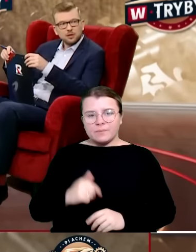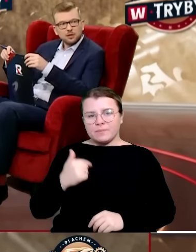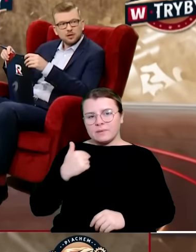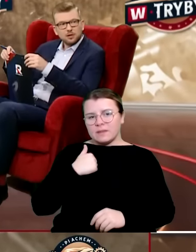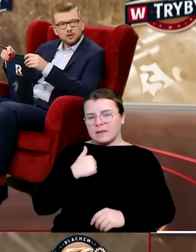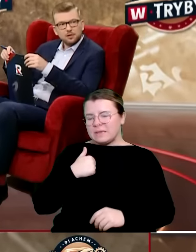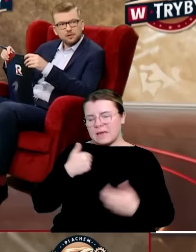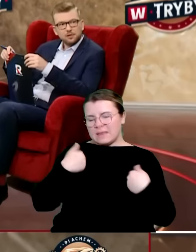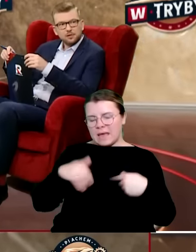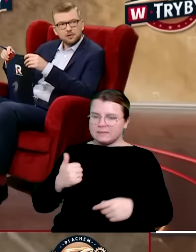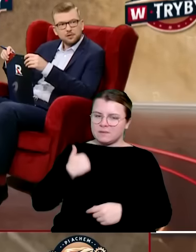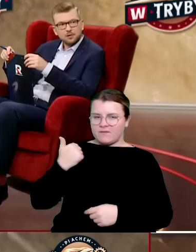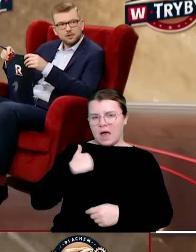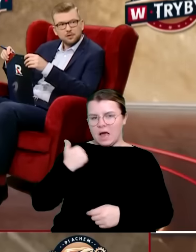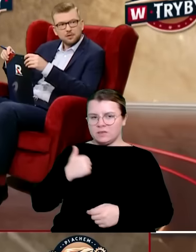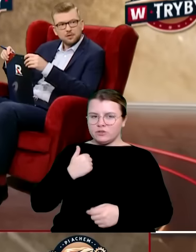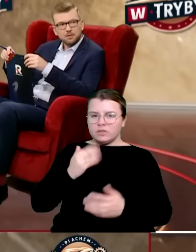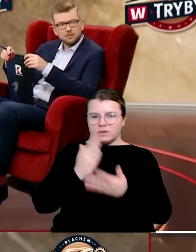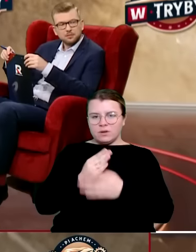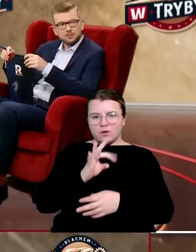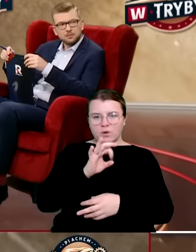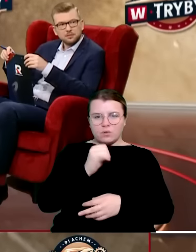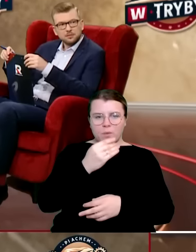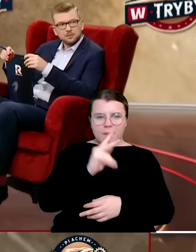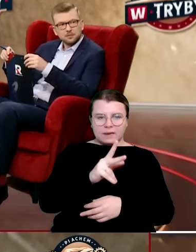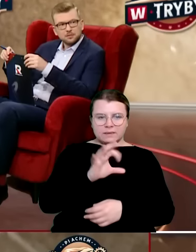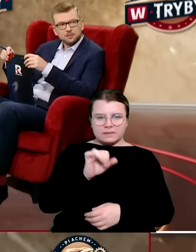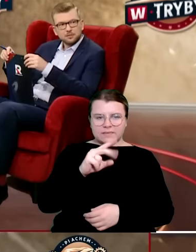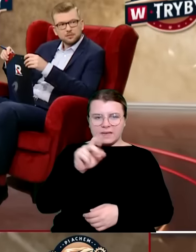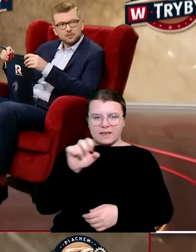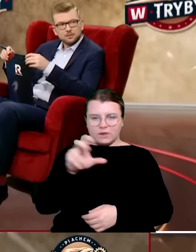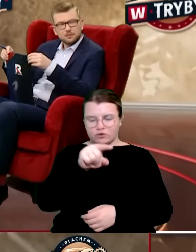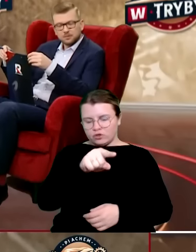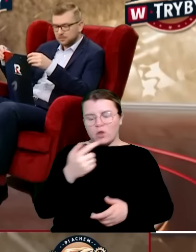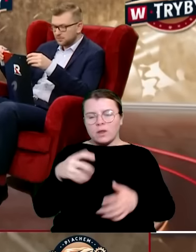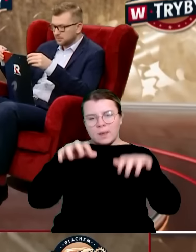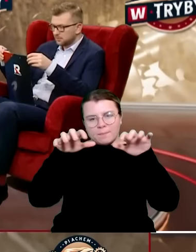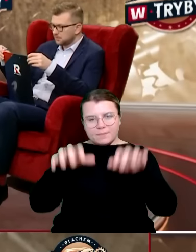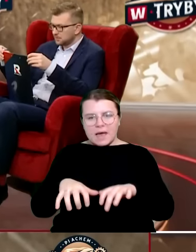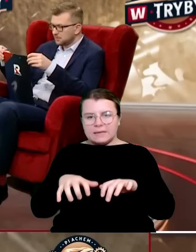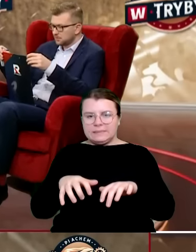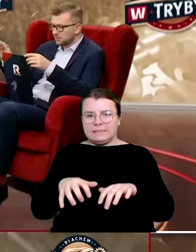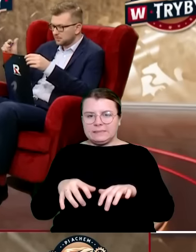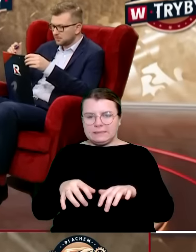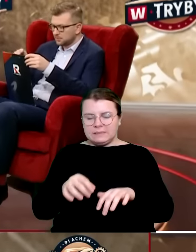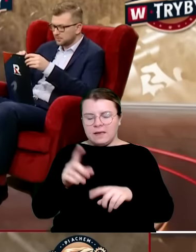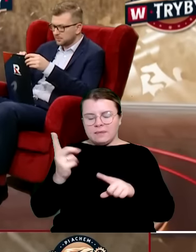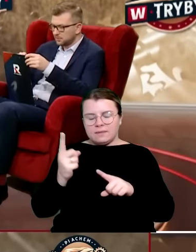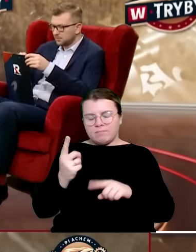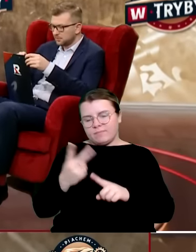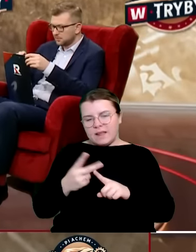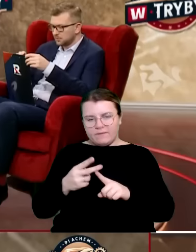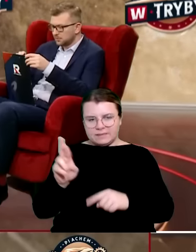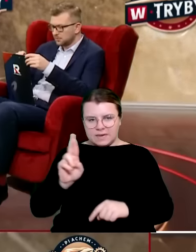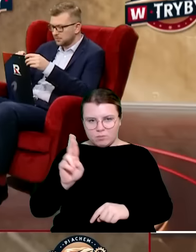nie przyłożyłem. Zrobił to Tomek Sakiewicz jako prezes i Republiki, i prezes Niezależnej, i prezes Fundacji.